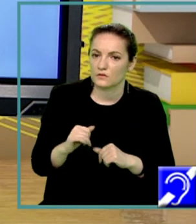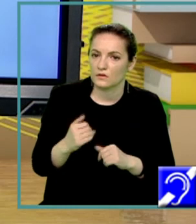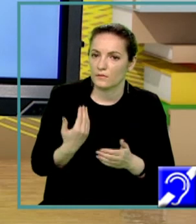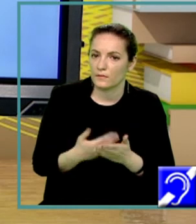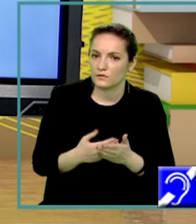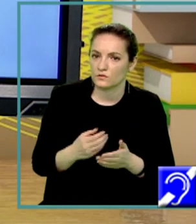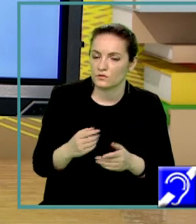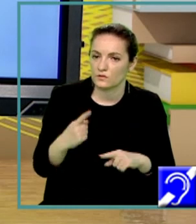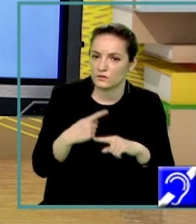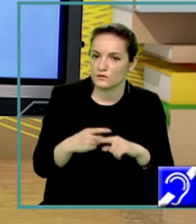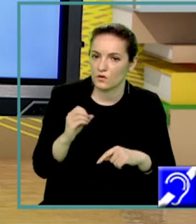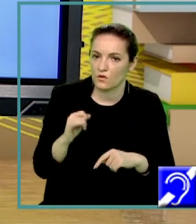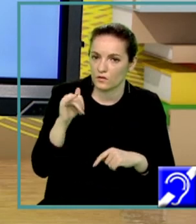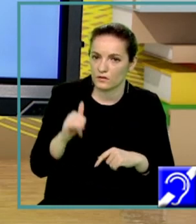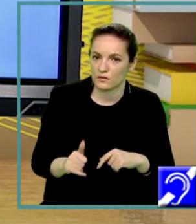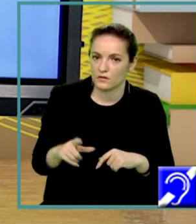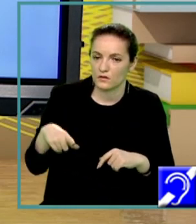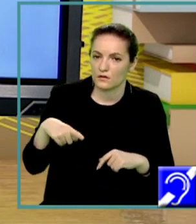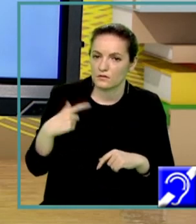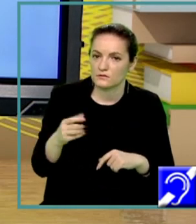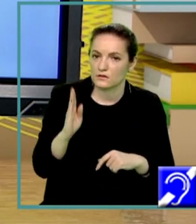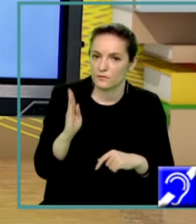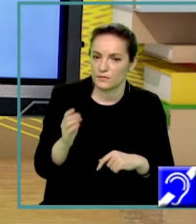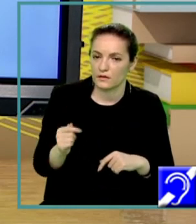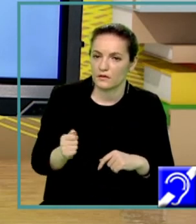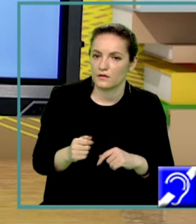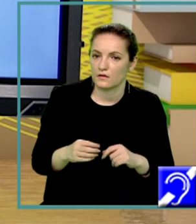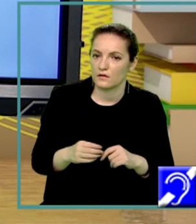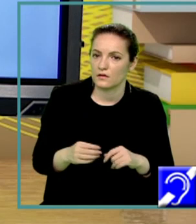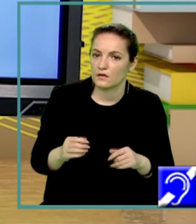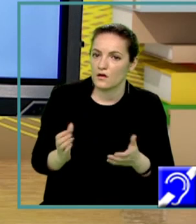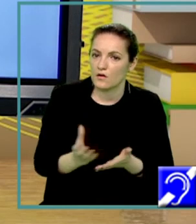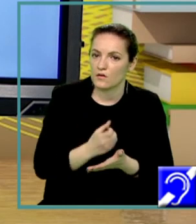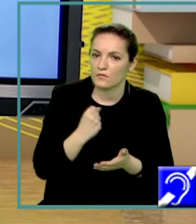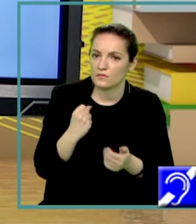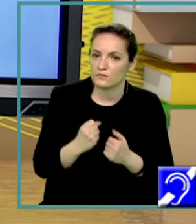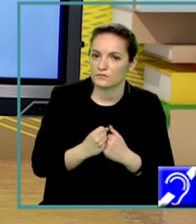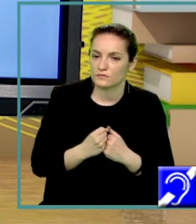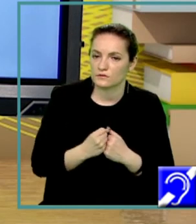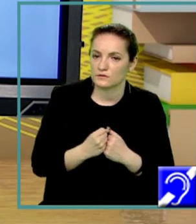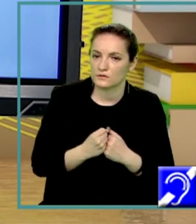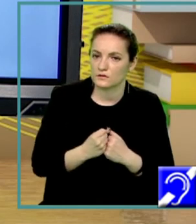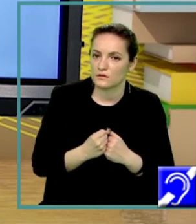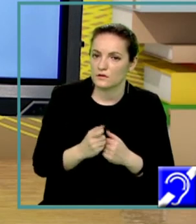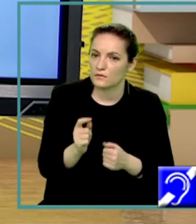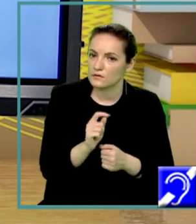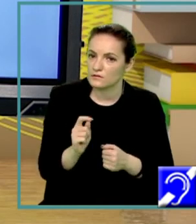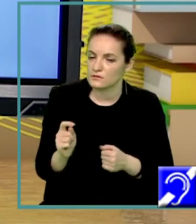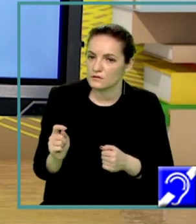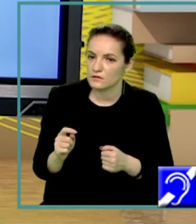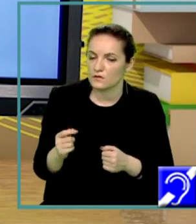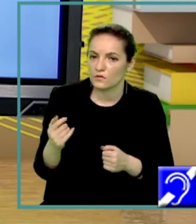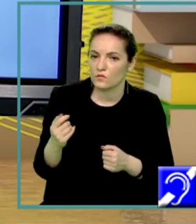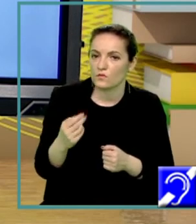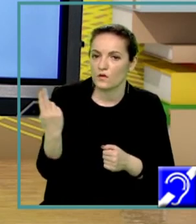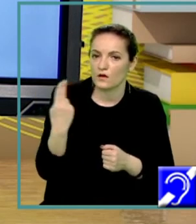De asemenea, cu axa OY este punctul B, unim cele două puncte și obținem graficul funcției F desenat cu albastru.